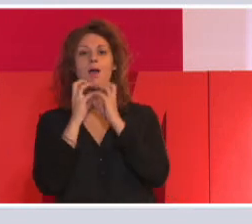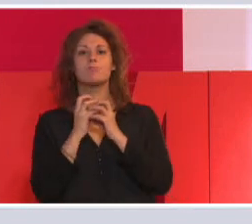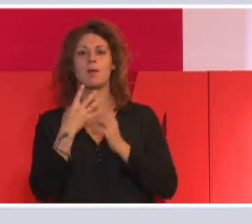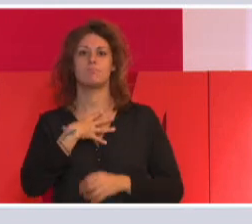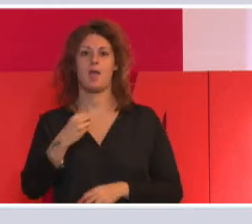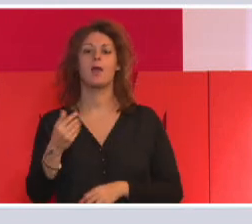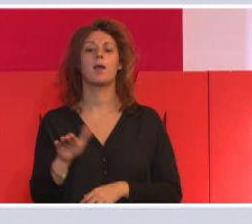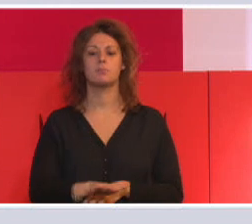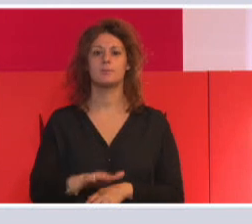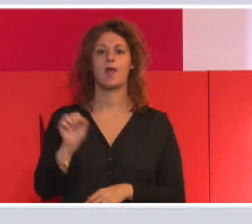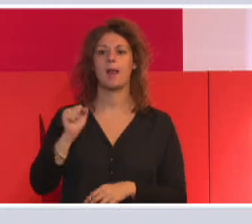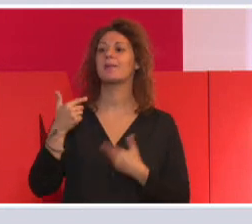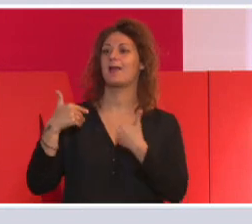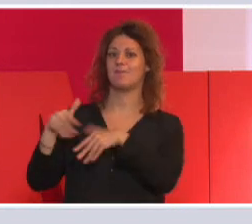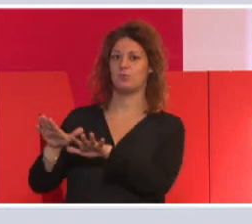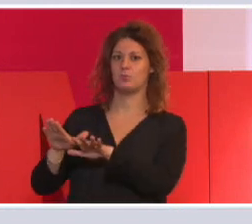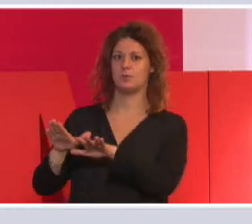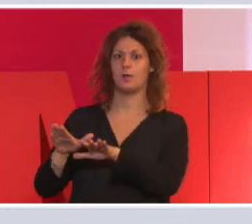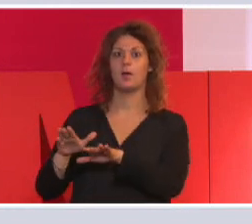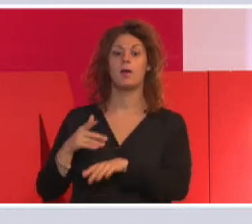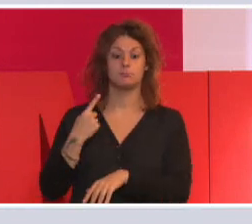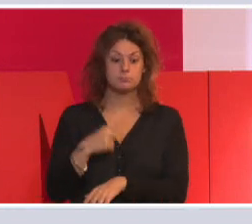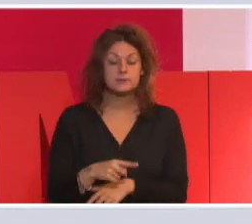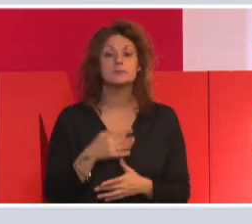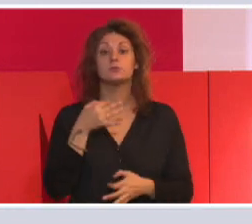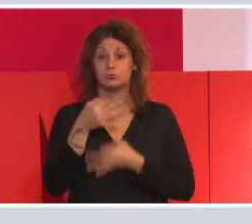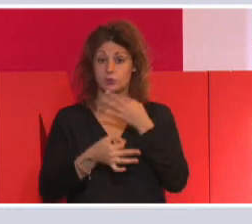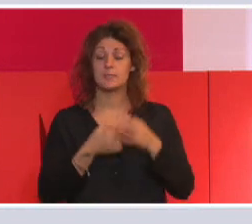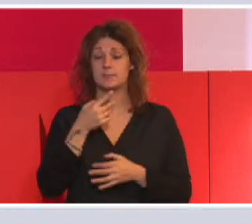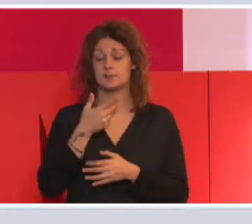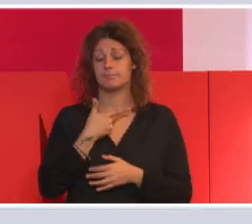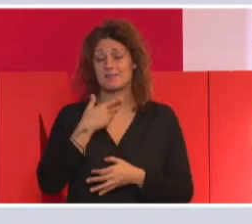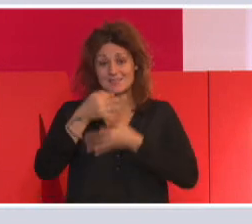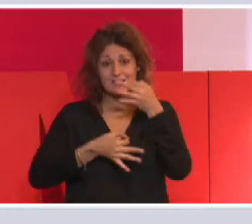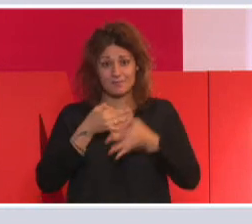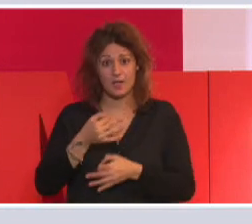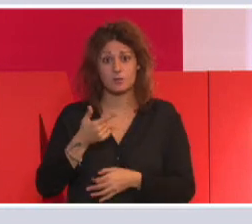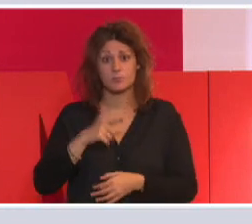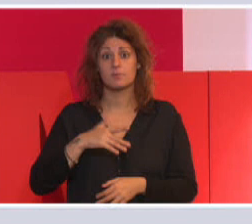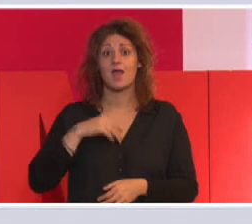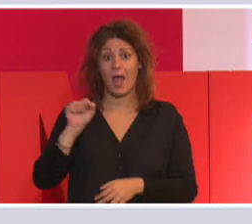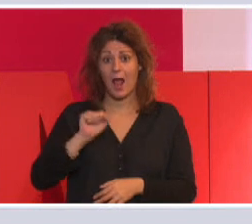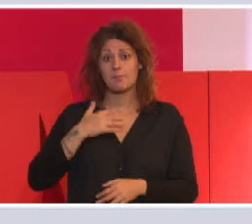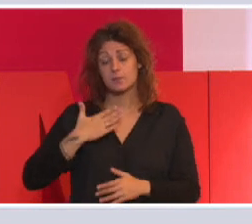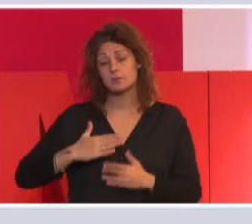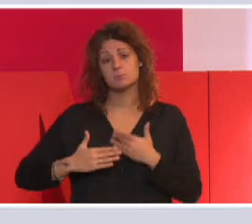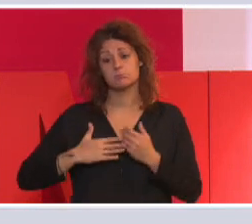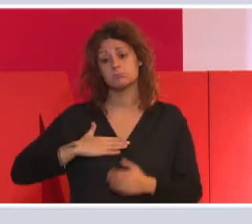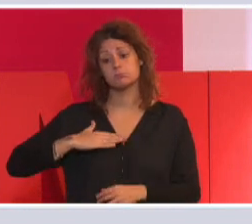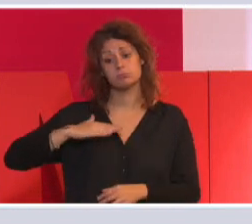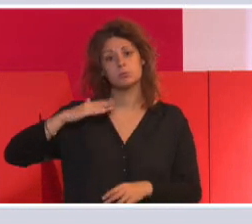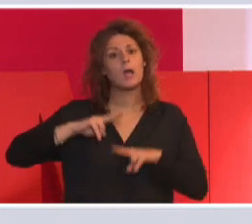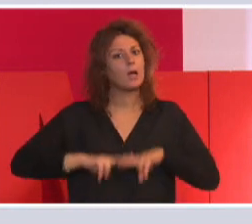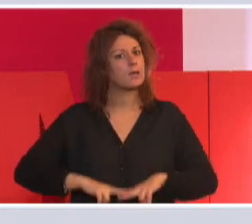queste risposte maestre sono anche molto forti tanto che rimasero nel comportamento del piccolo albert per diversi anni